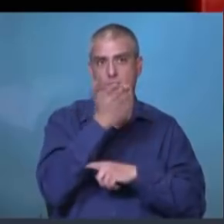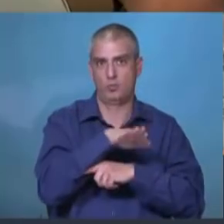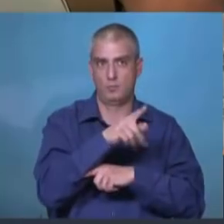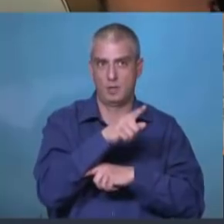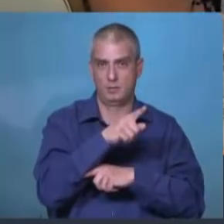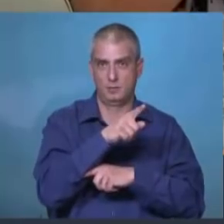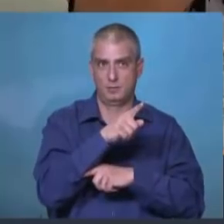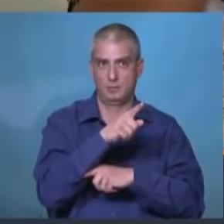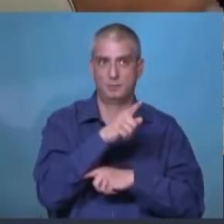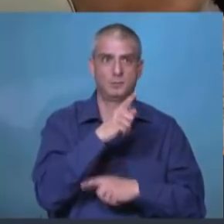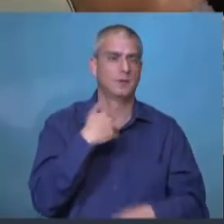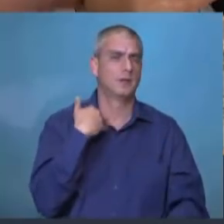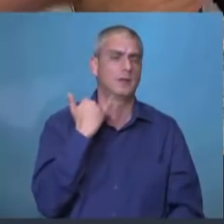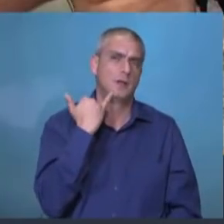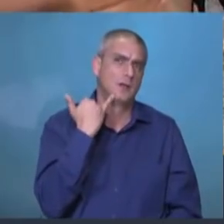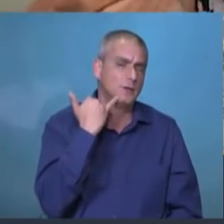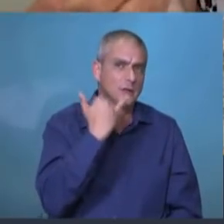למותו. התקשרתי אליו